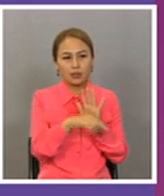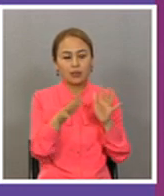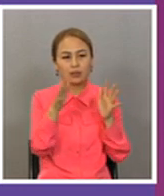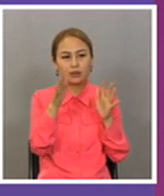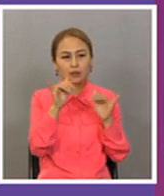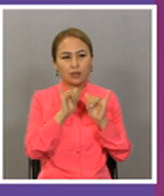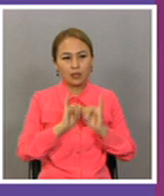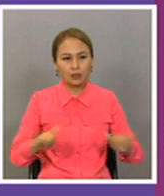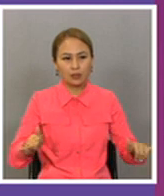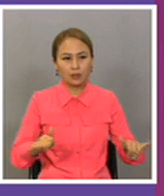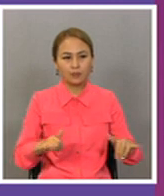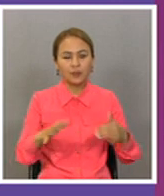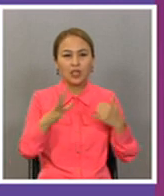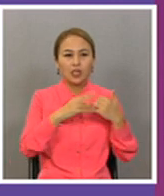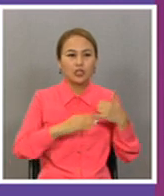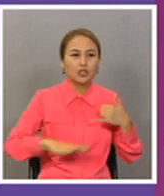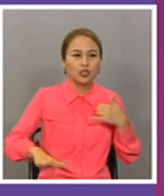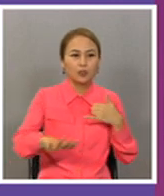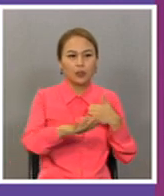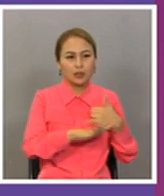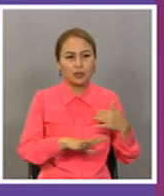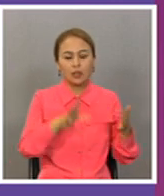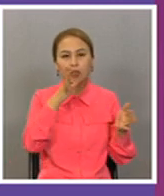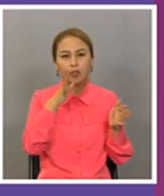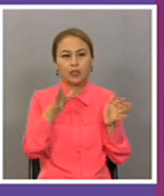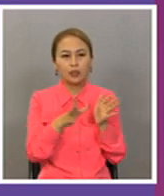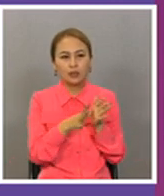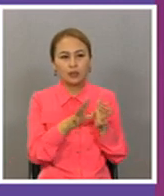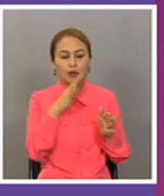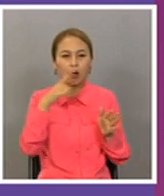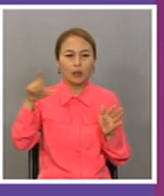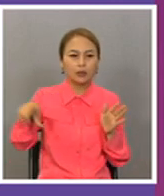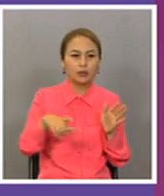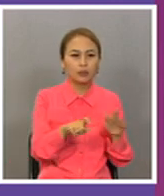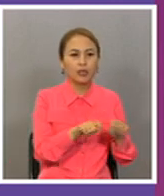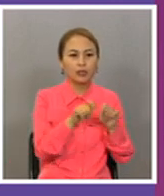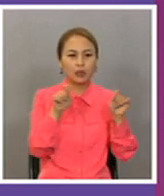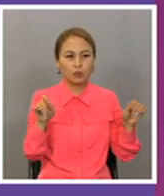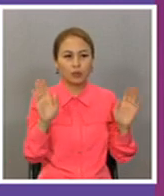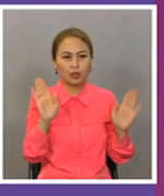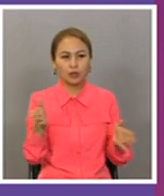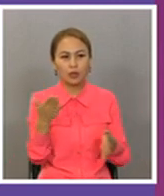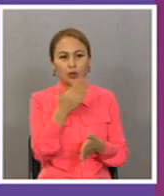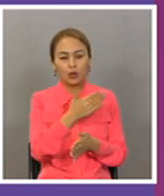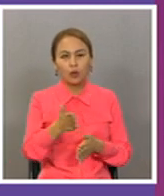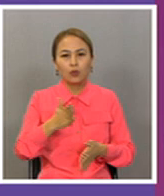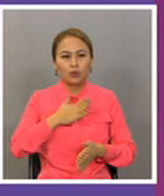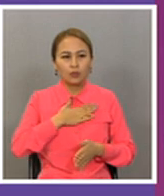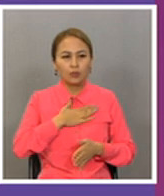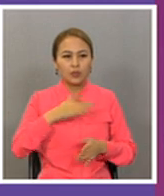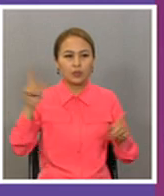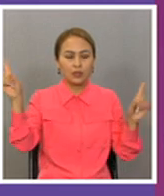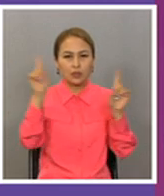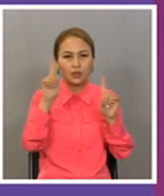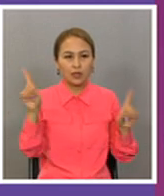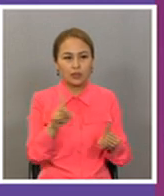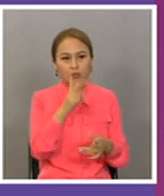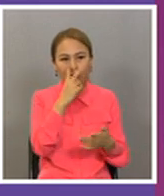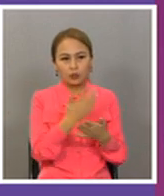arasına taraladı. Jer betinde elektr ağını payda boladı. Ol